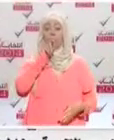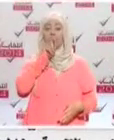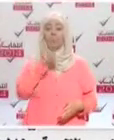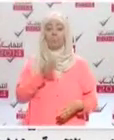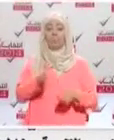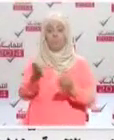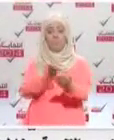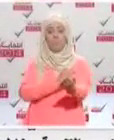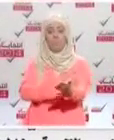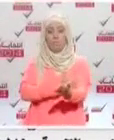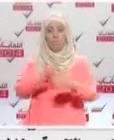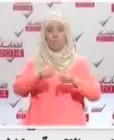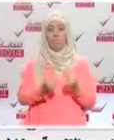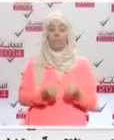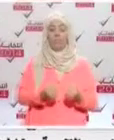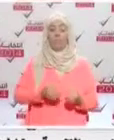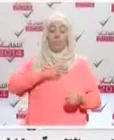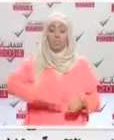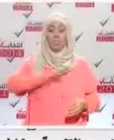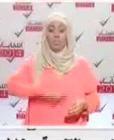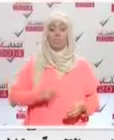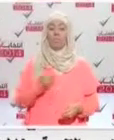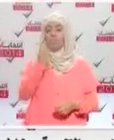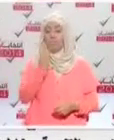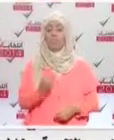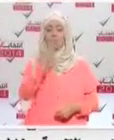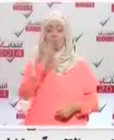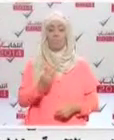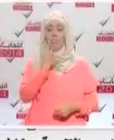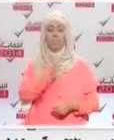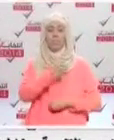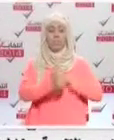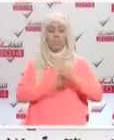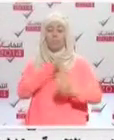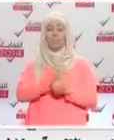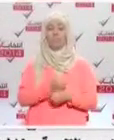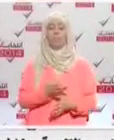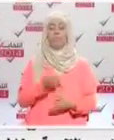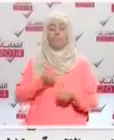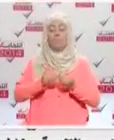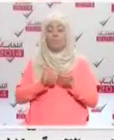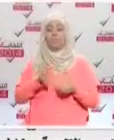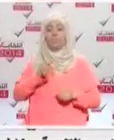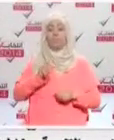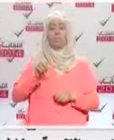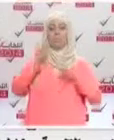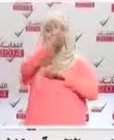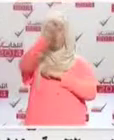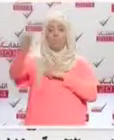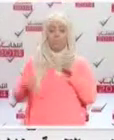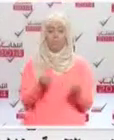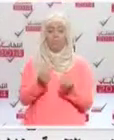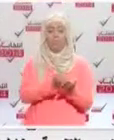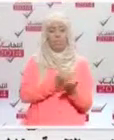عام عامين ثلاثة أربعة، نصبروا بشوية مشاكل اجتماعية صحية سياحية ثقافية فلاحية،